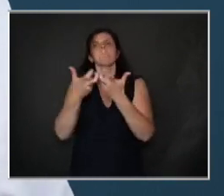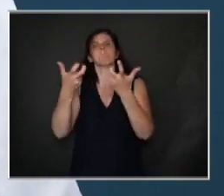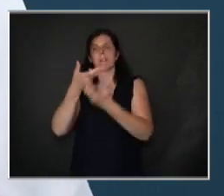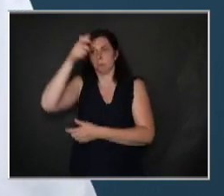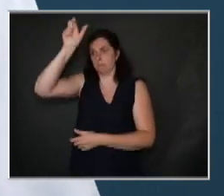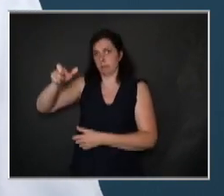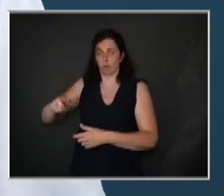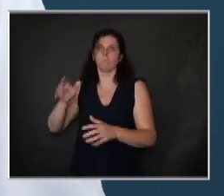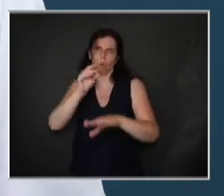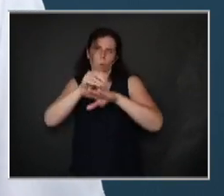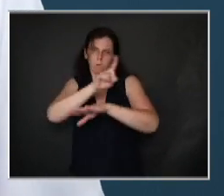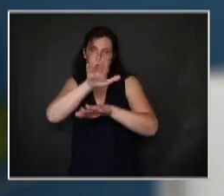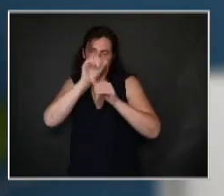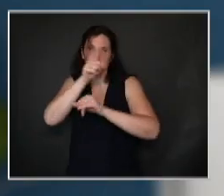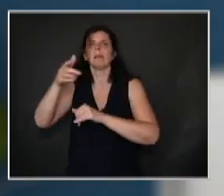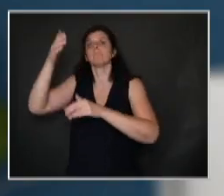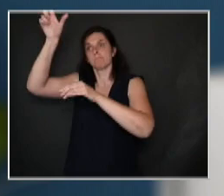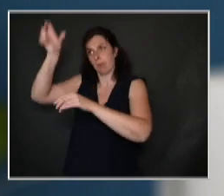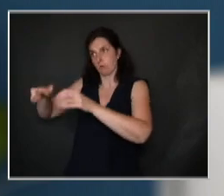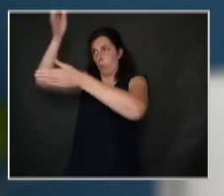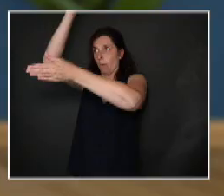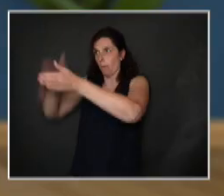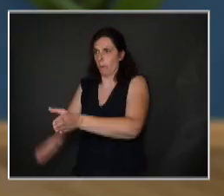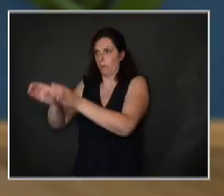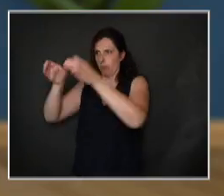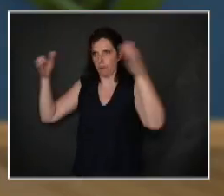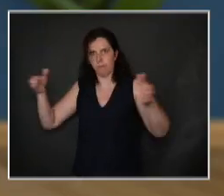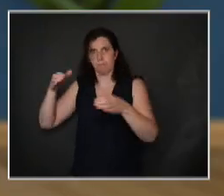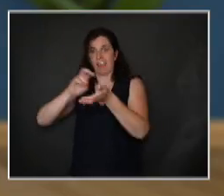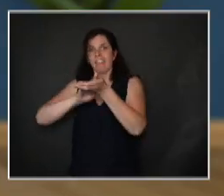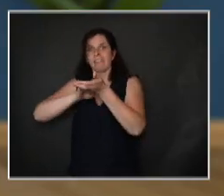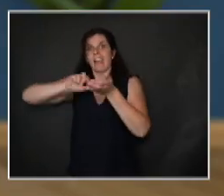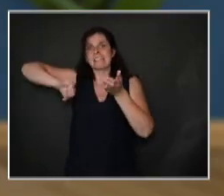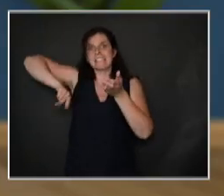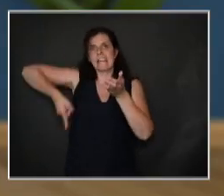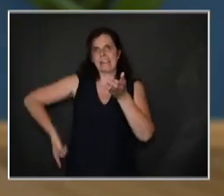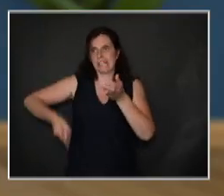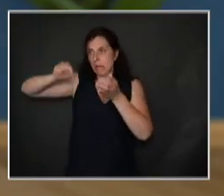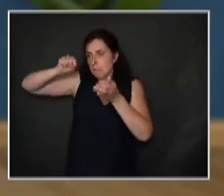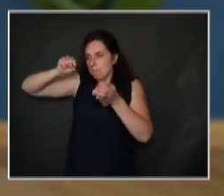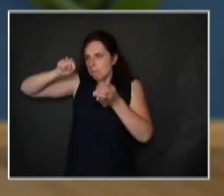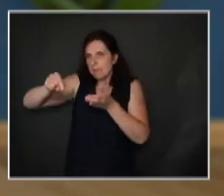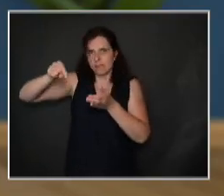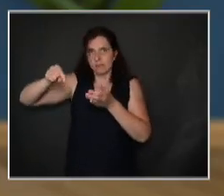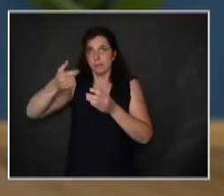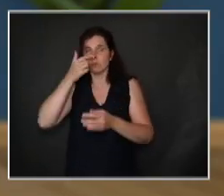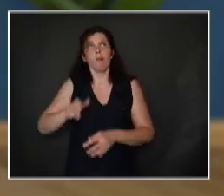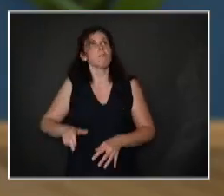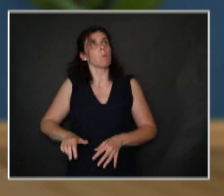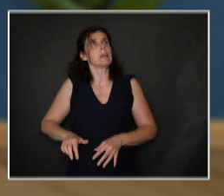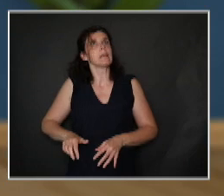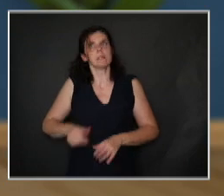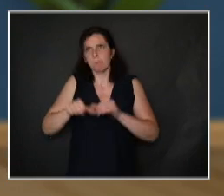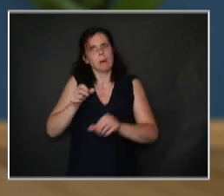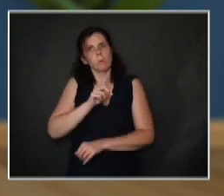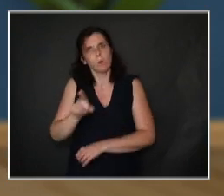deux, vous appuyez sur son nerf sciatique, il va sentir des fourmillements, pas des